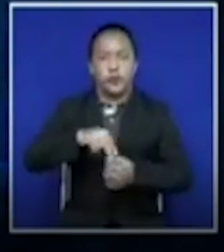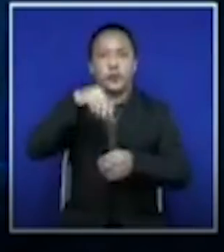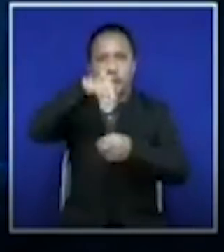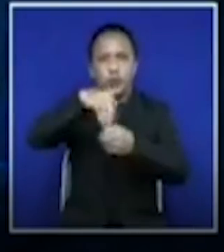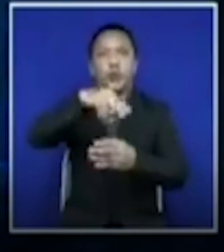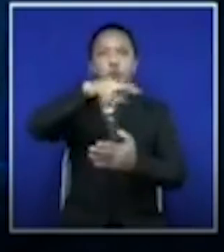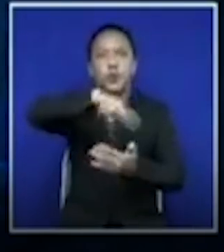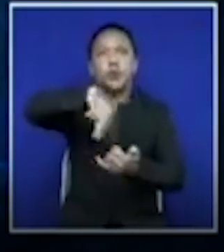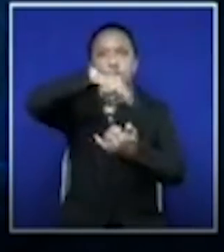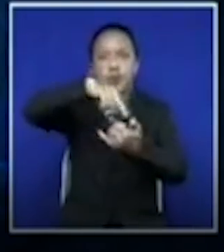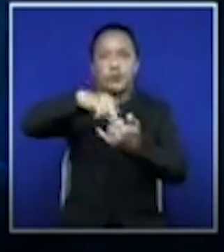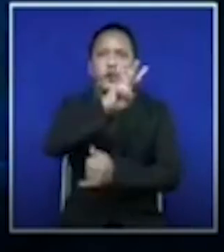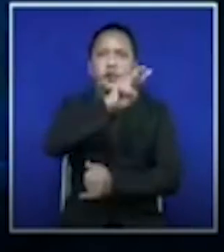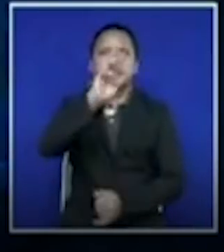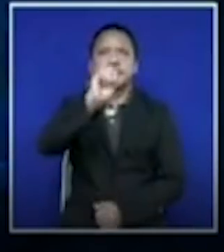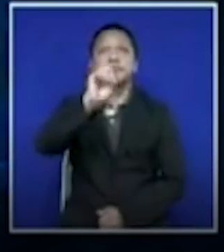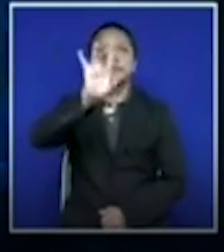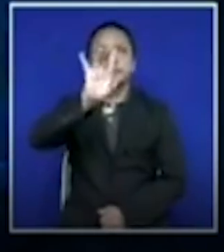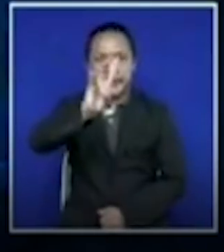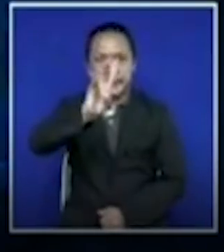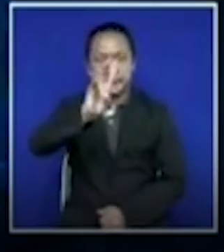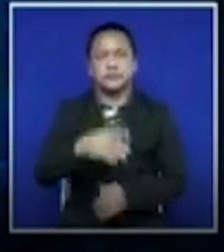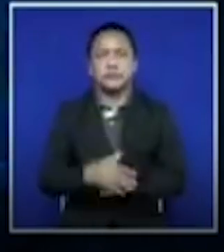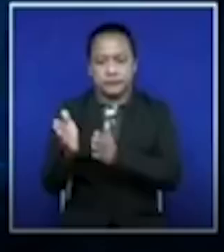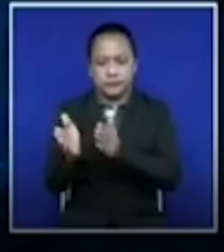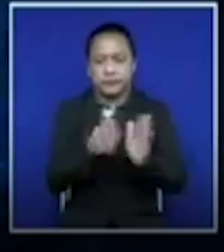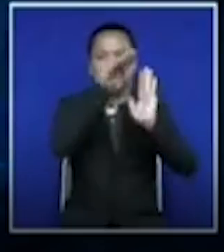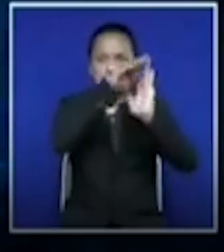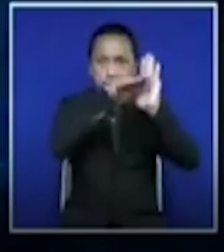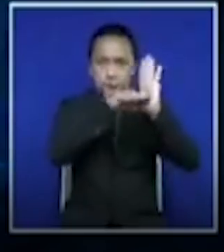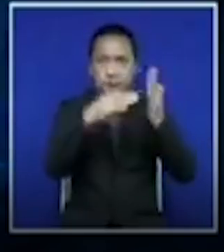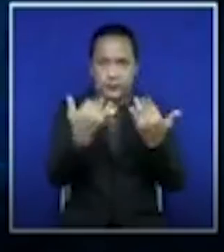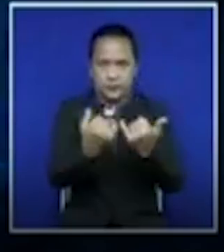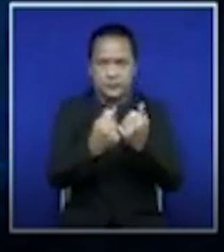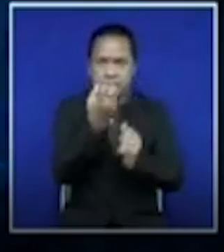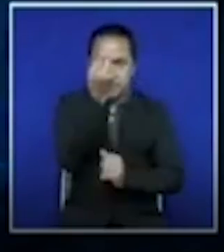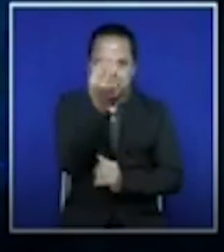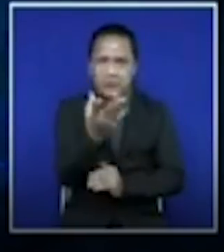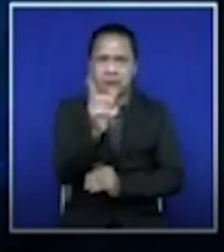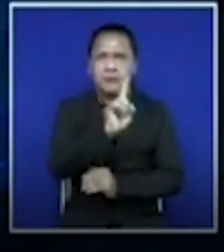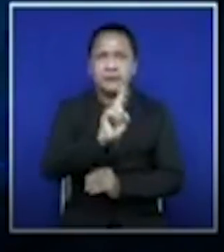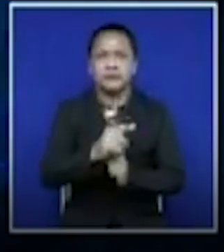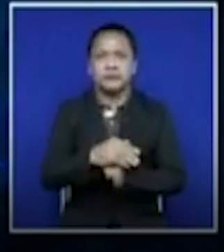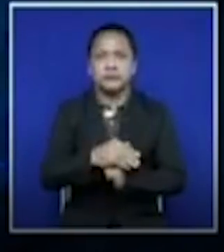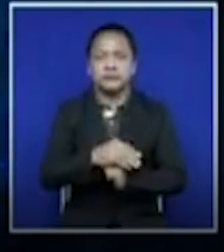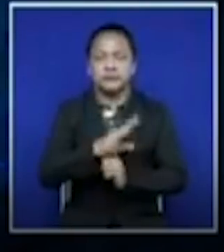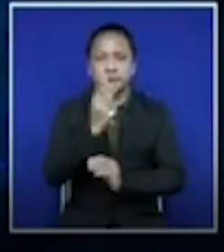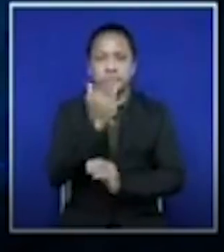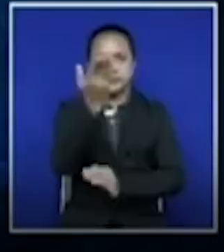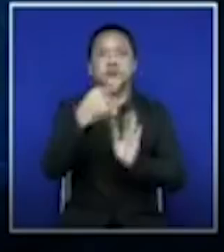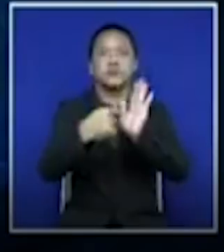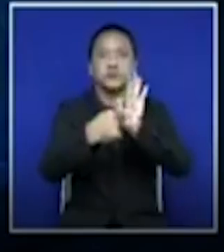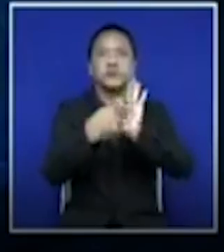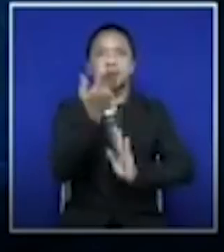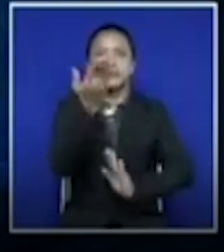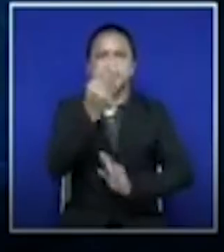ในโรงพยาบาล247นะครับมาดูในรายละเอียดครับวันนี้จำนวนมากทีเดียวนะครับแผ่นสไลด์ที่นำเสนอขึ้นม